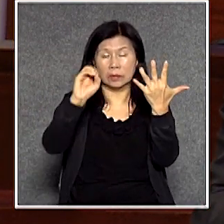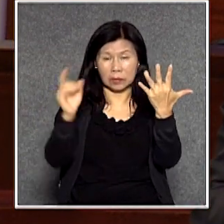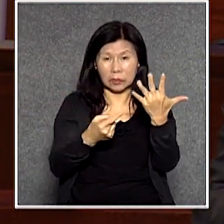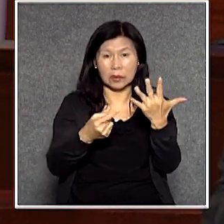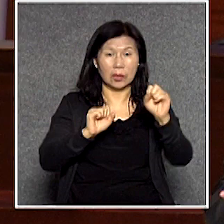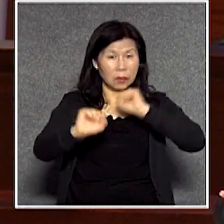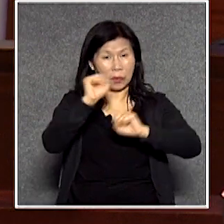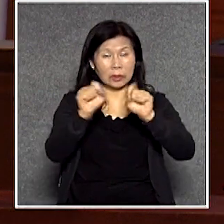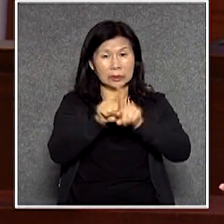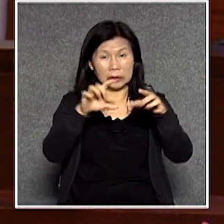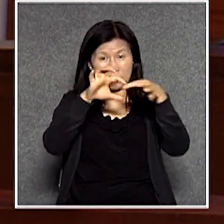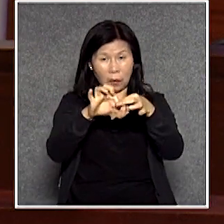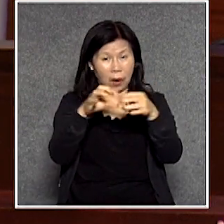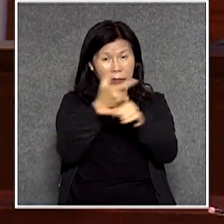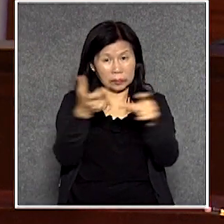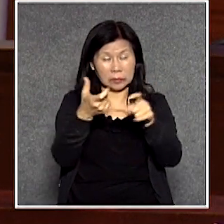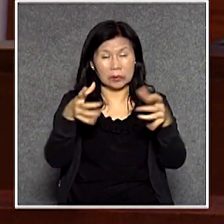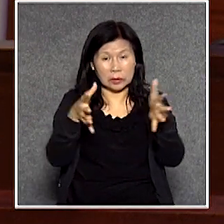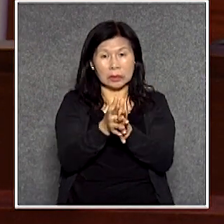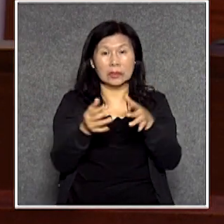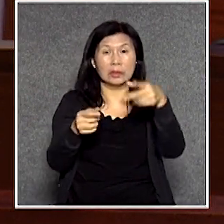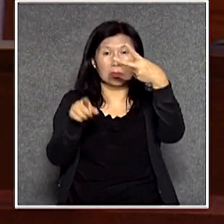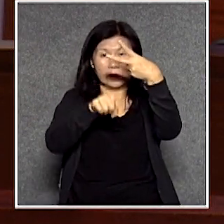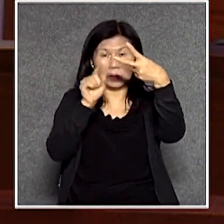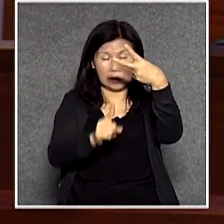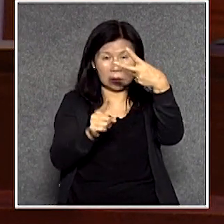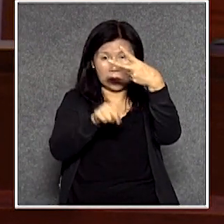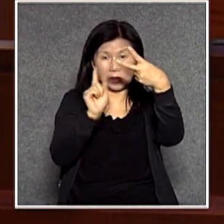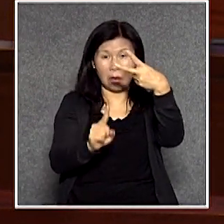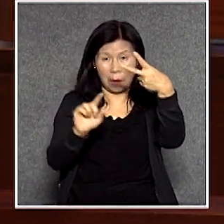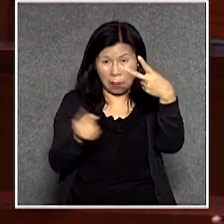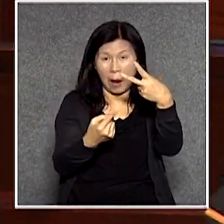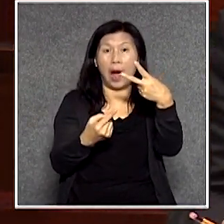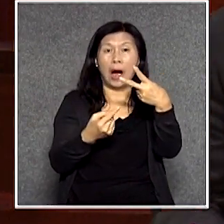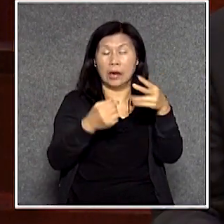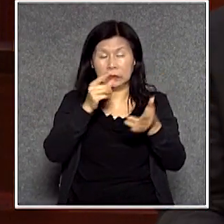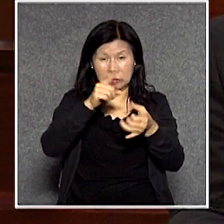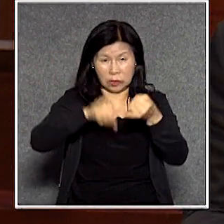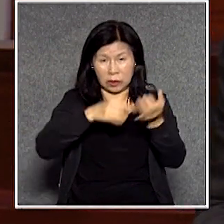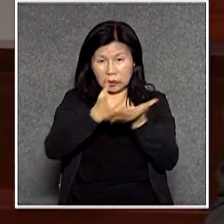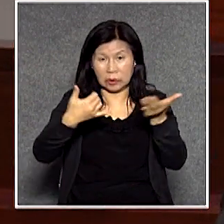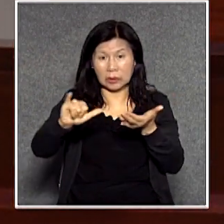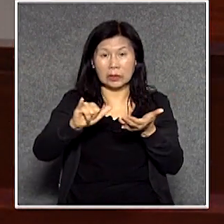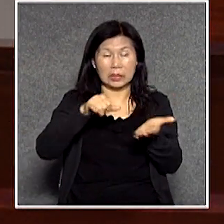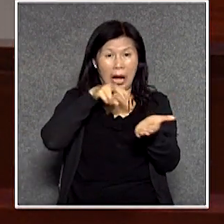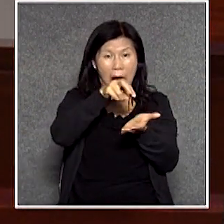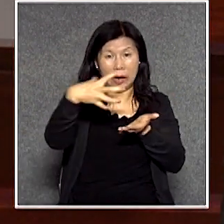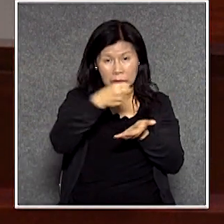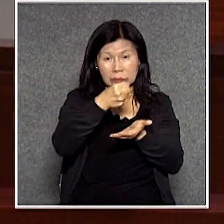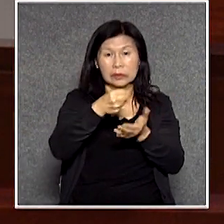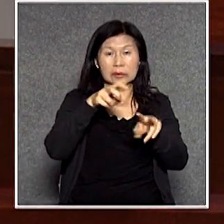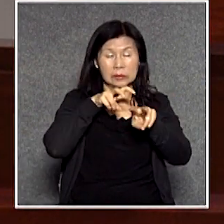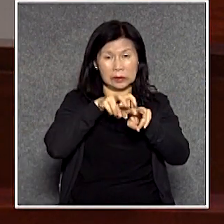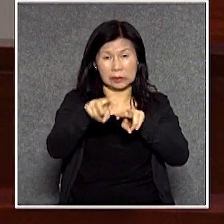掛鈎嘅薪酬，總共都攞2100萬走。然後佢作為行政總裁，呢、